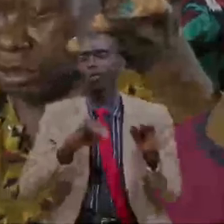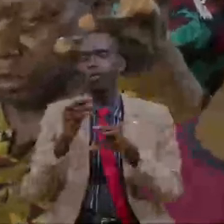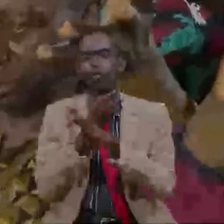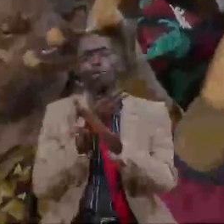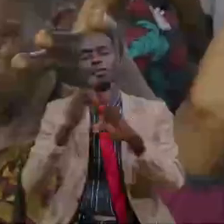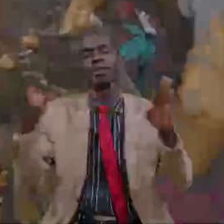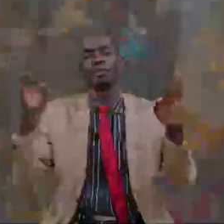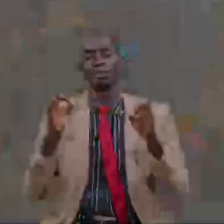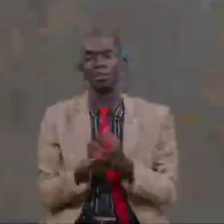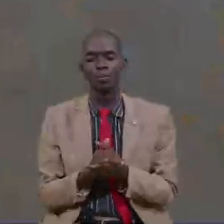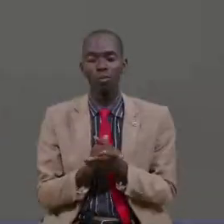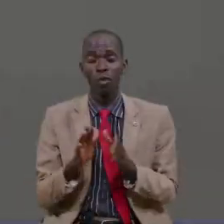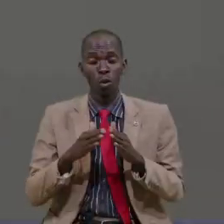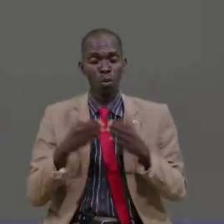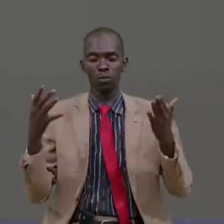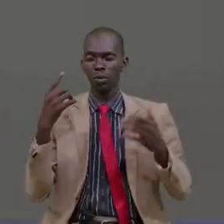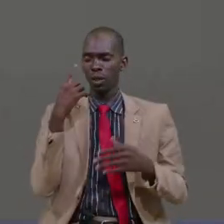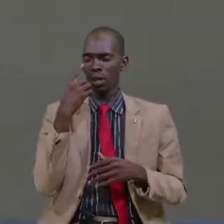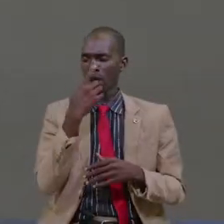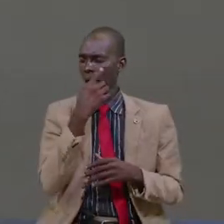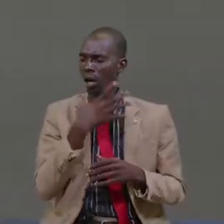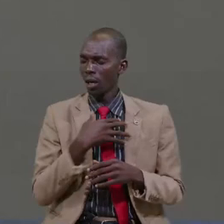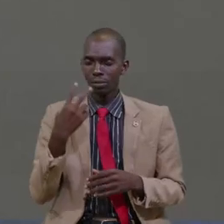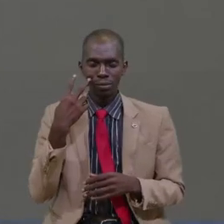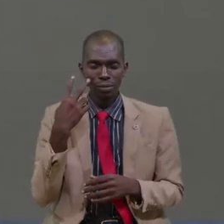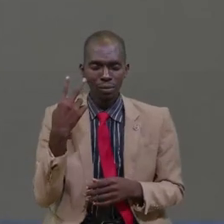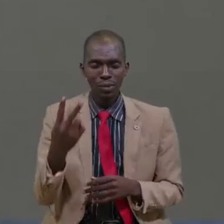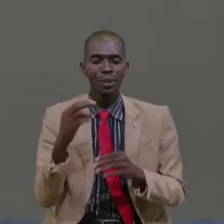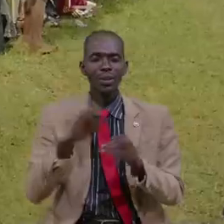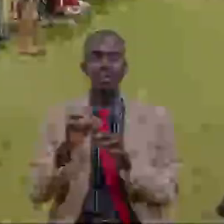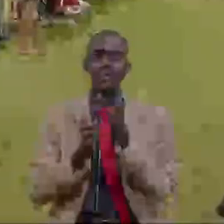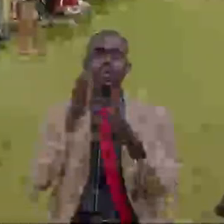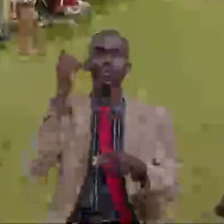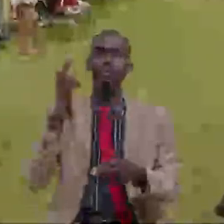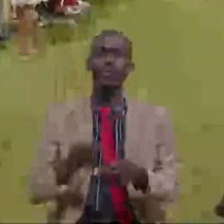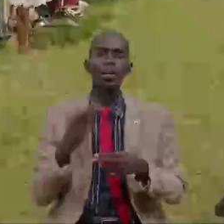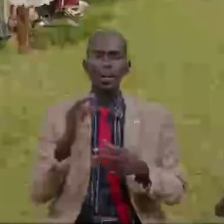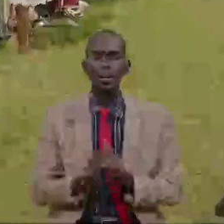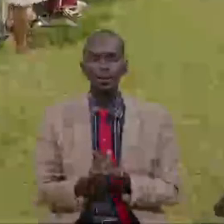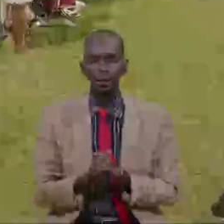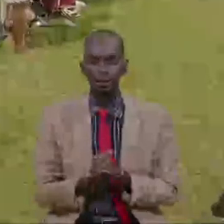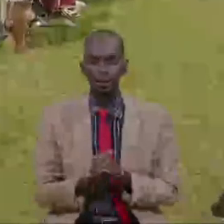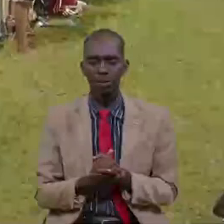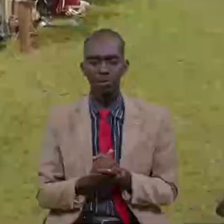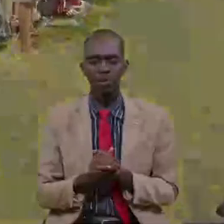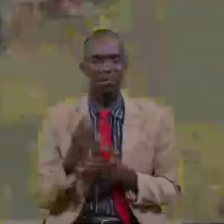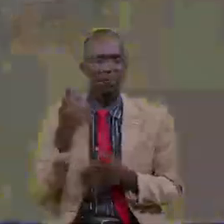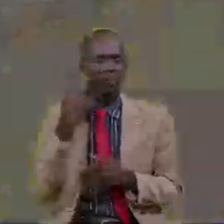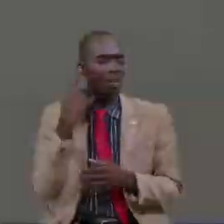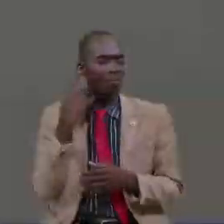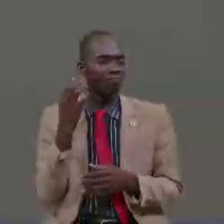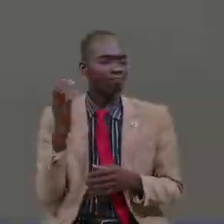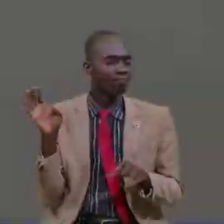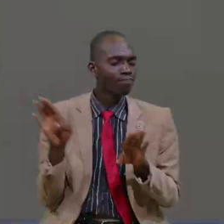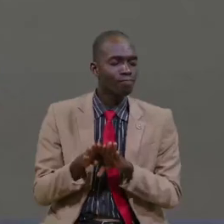t'a franchi, ouvre ses yeux et commence à voir au nom de Jésus.